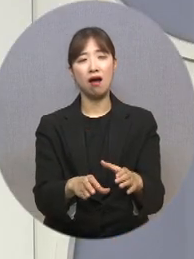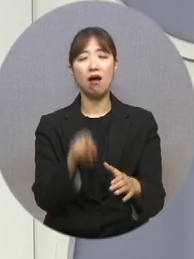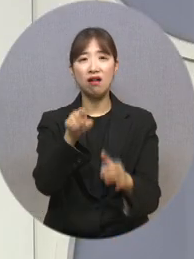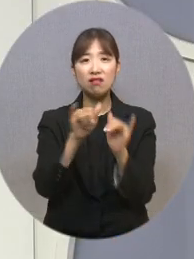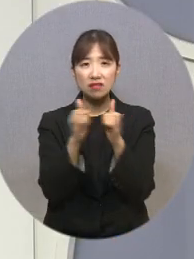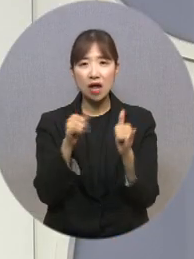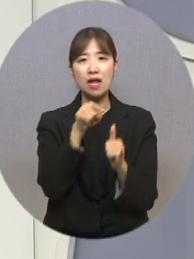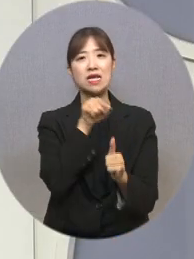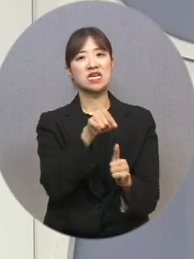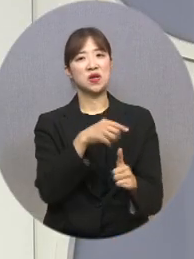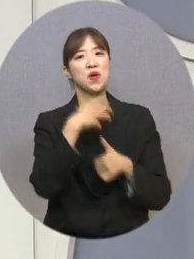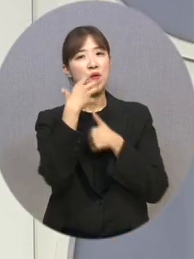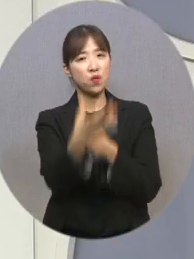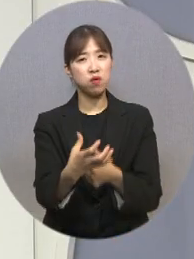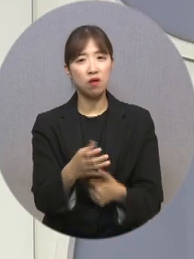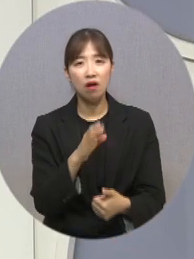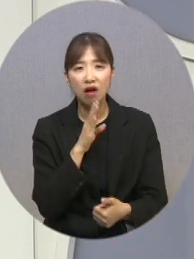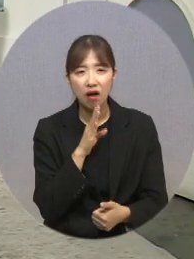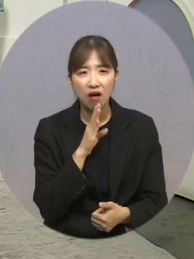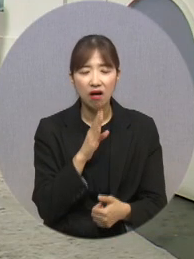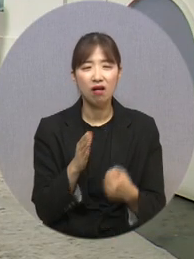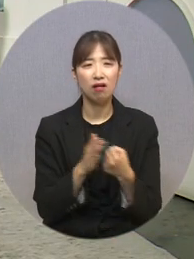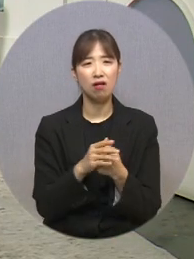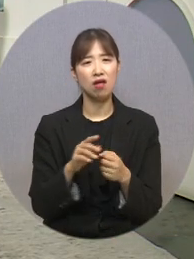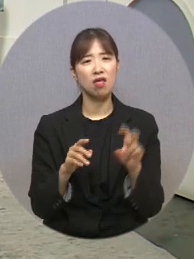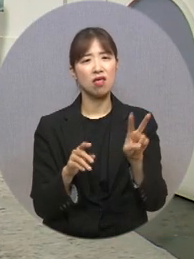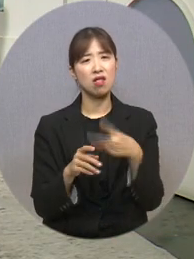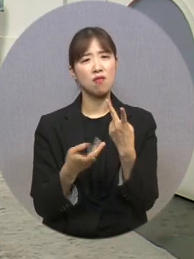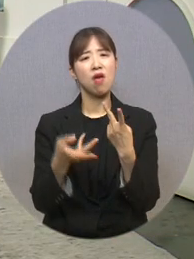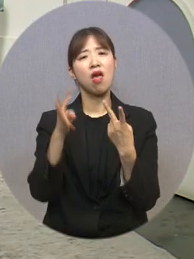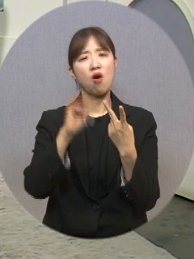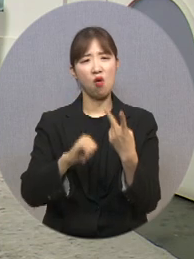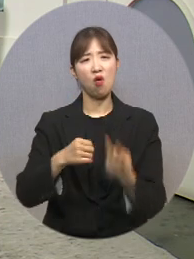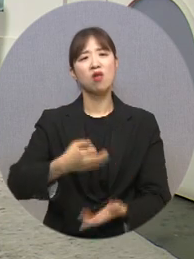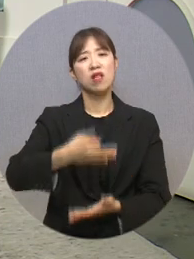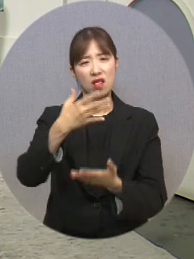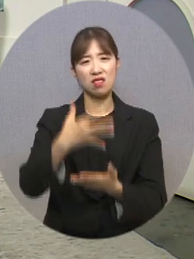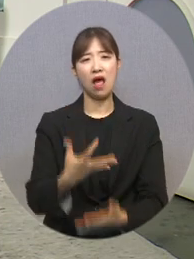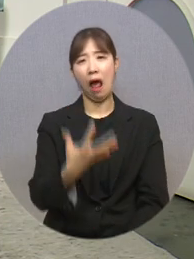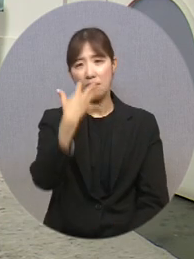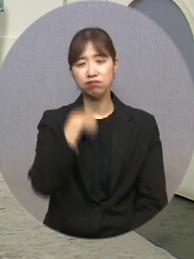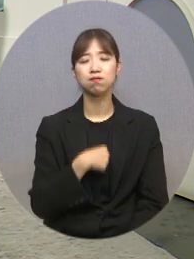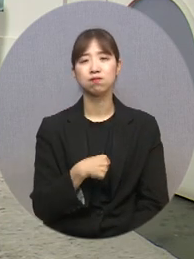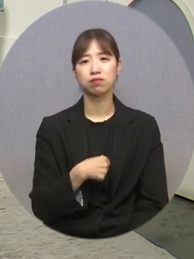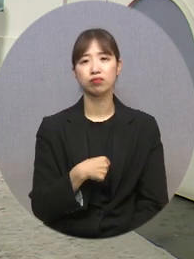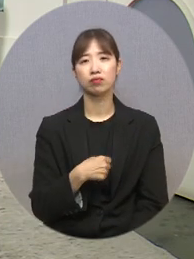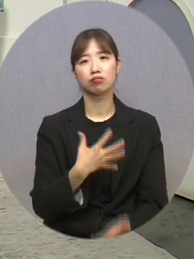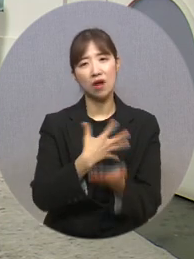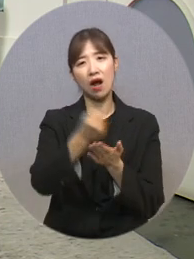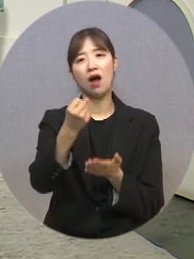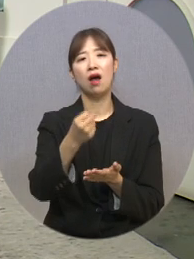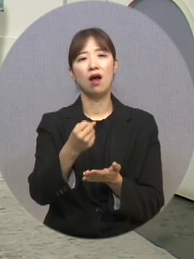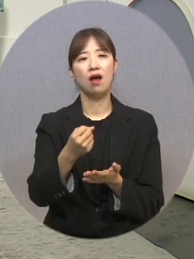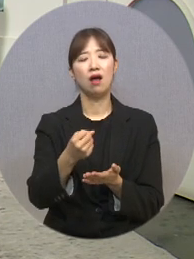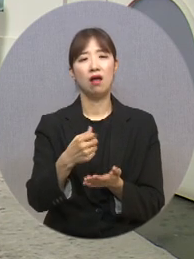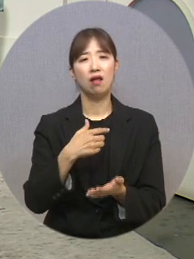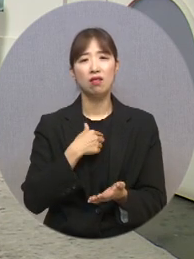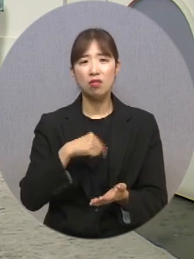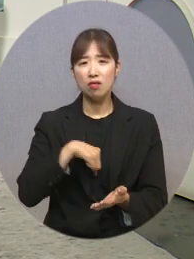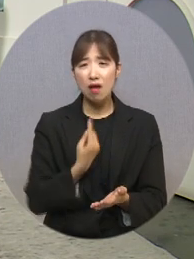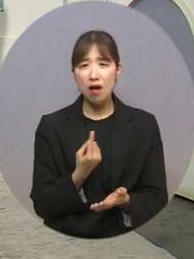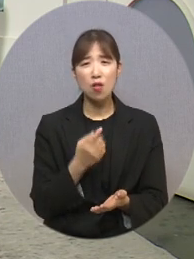노린 거예요. 그렇죠. 예. 그래서 모든 것을 뭐 한 200억 재산을 몇십억에 그냥 꿀꺽하고 예. 그것도 자기 돈이